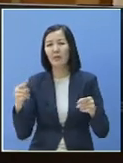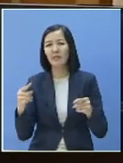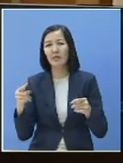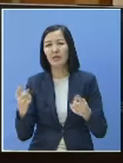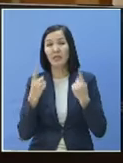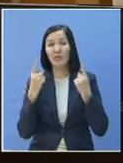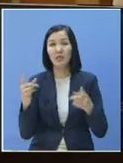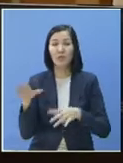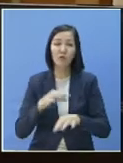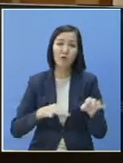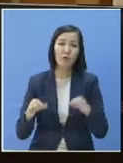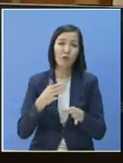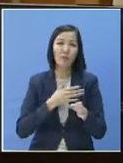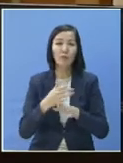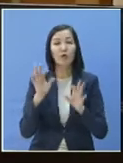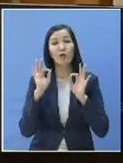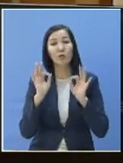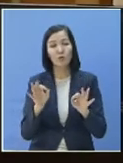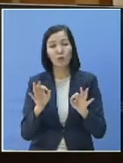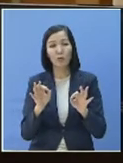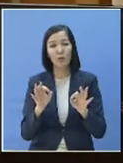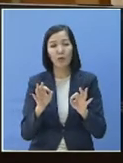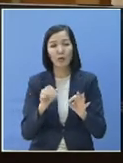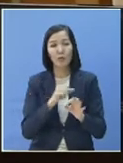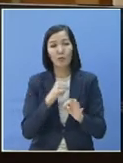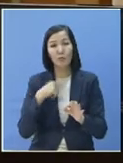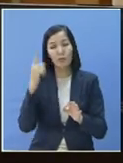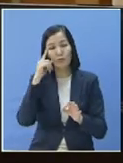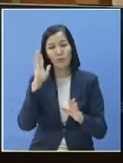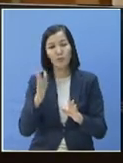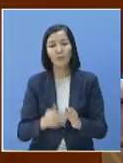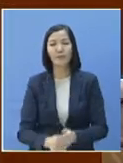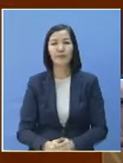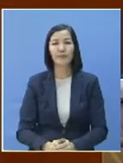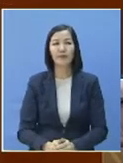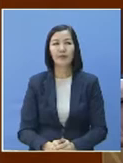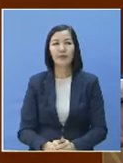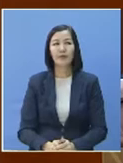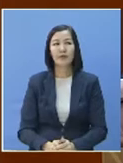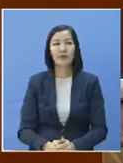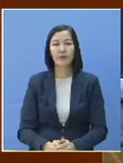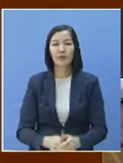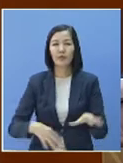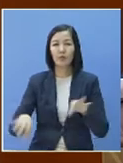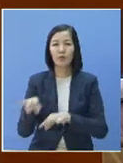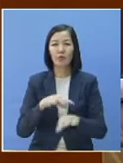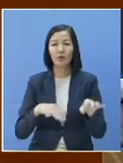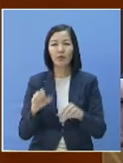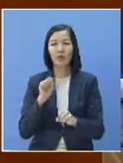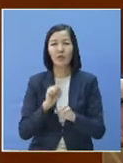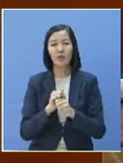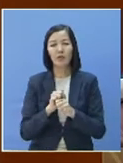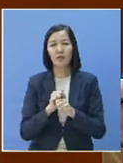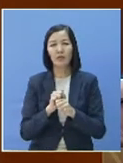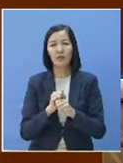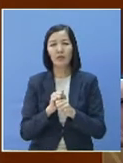елеулі жобаларға бағыттаған дұрыс шығар. Міне, осыған байланысты өз ойыңызды білдірсеңіз. Рахмет. Ол жобаны тоқтаттық. Ол